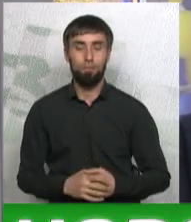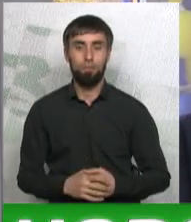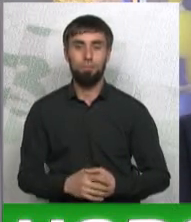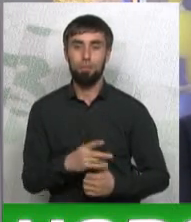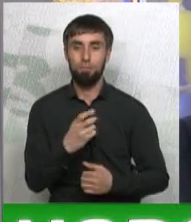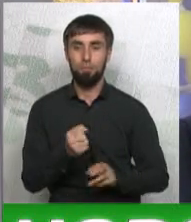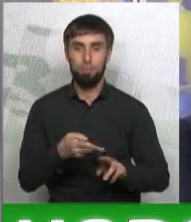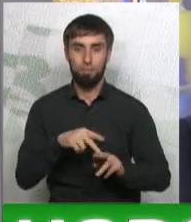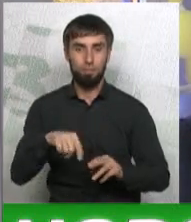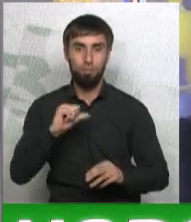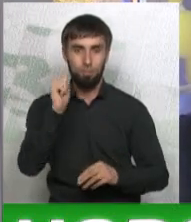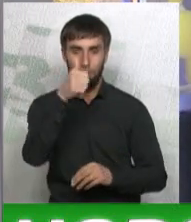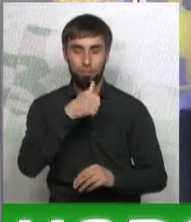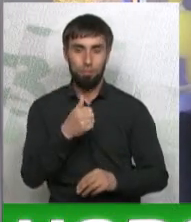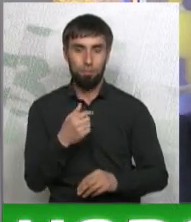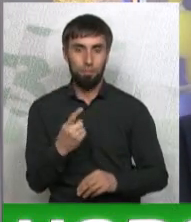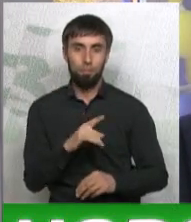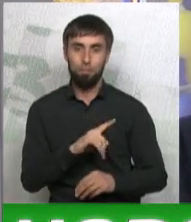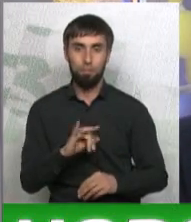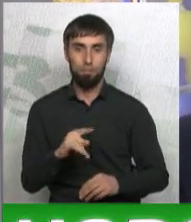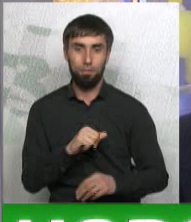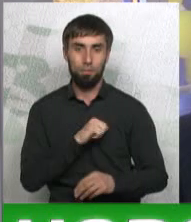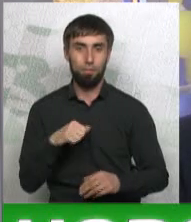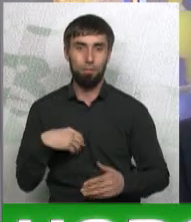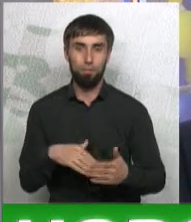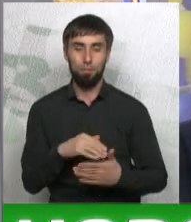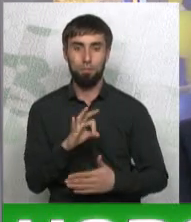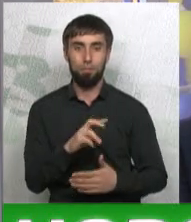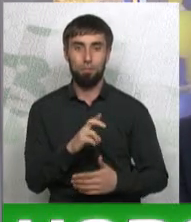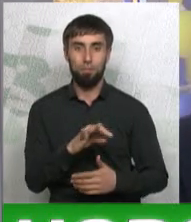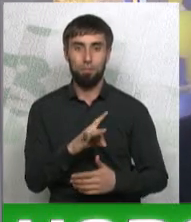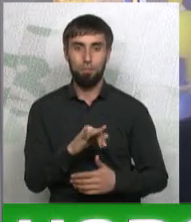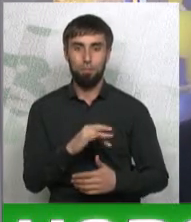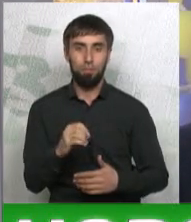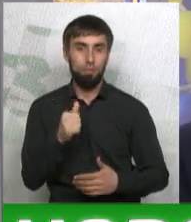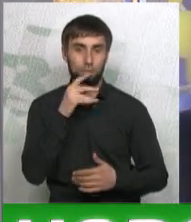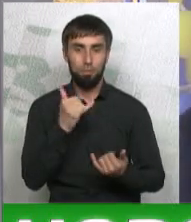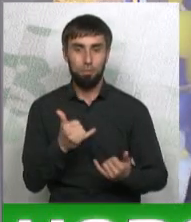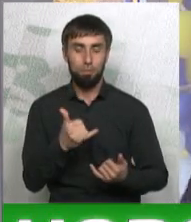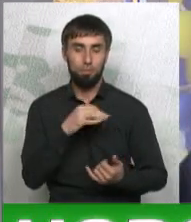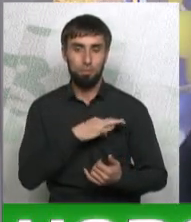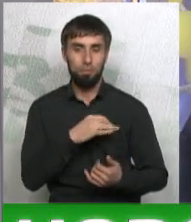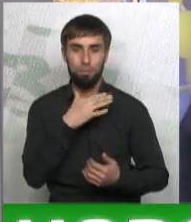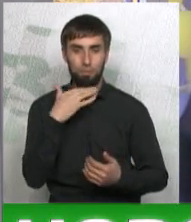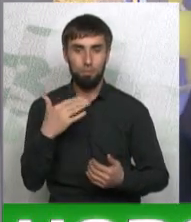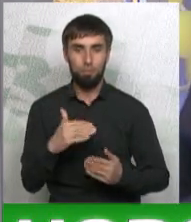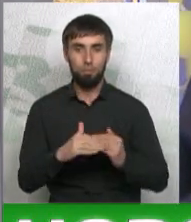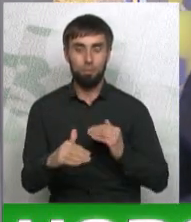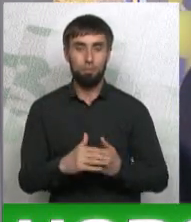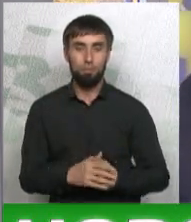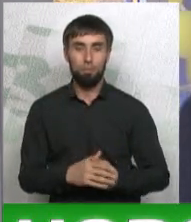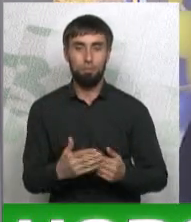на этот год это одно из самых лучших оборудований сегодня, которые используются многими